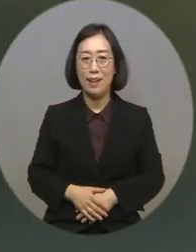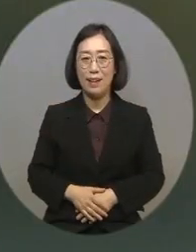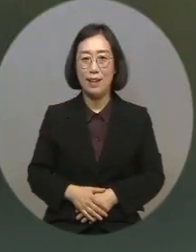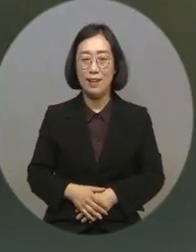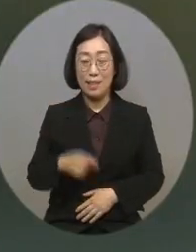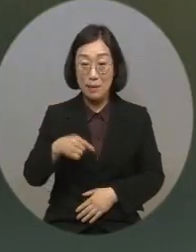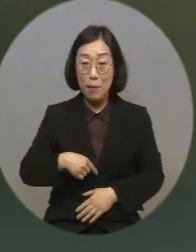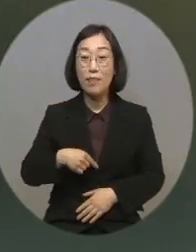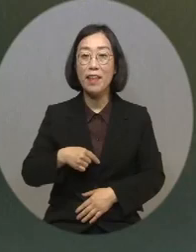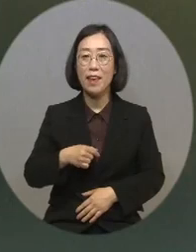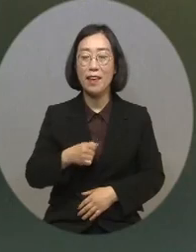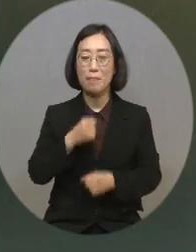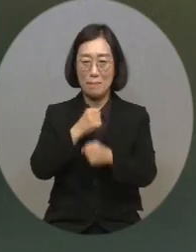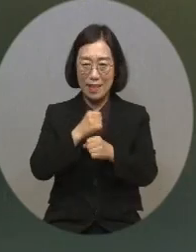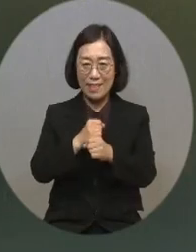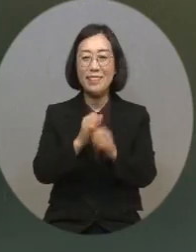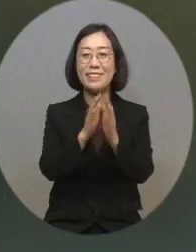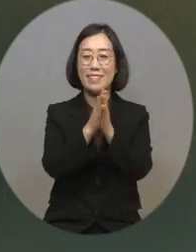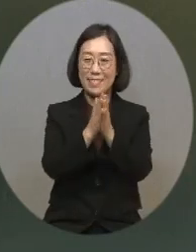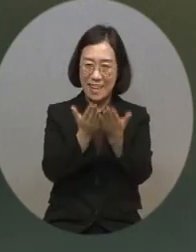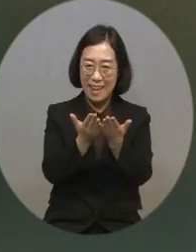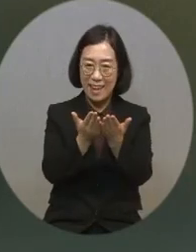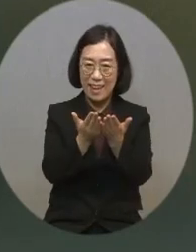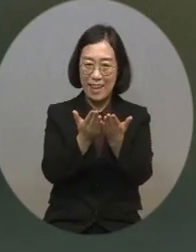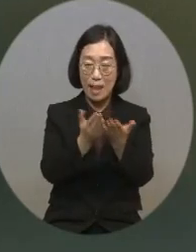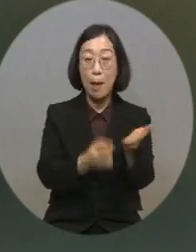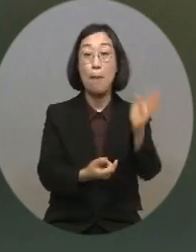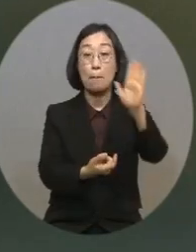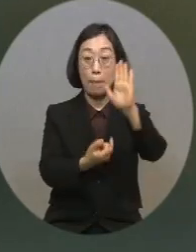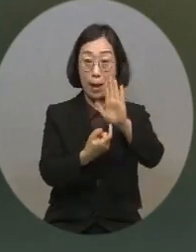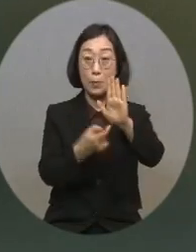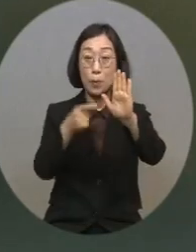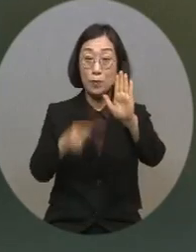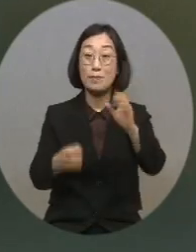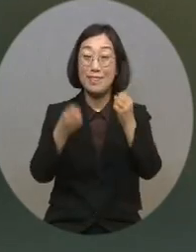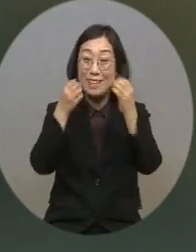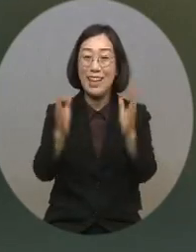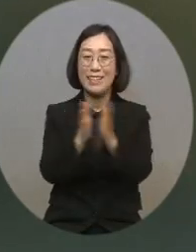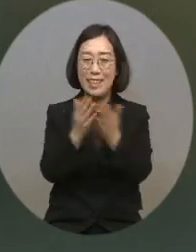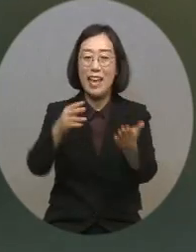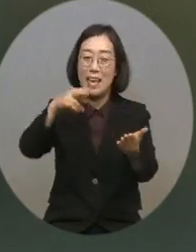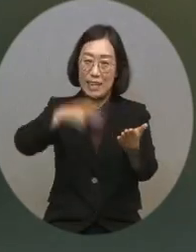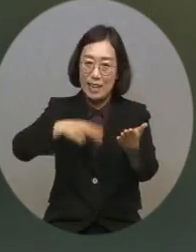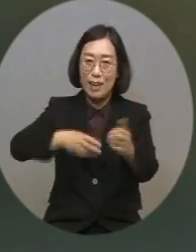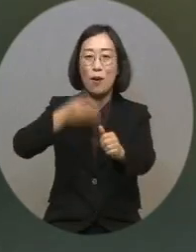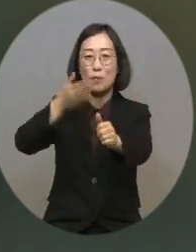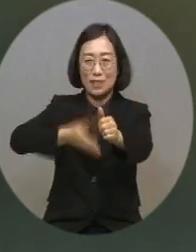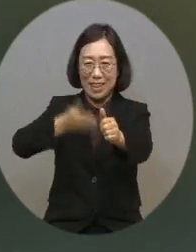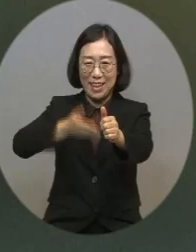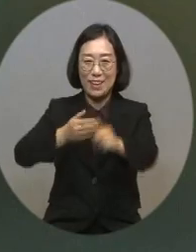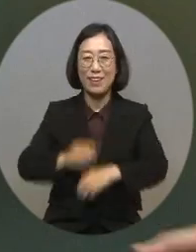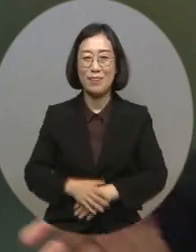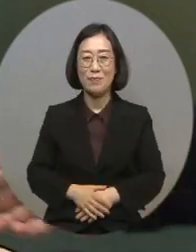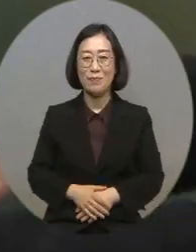제가 이번에 출간한 신간인데 한번 읽어보세요.